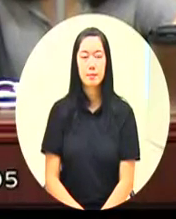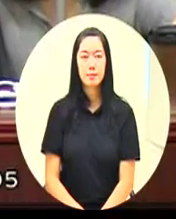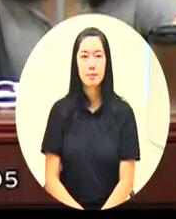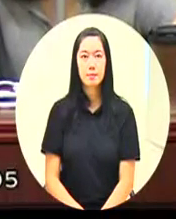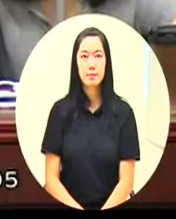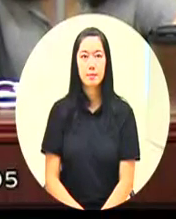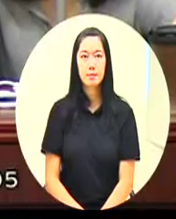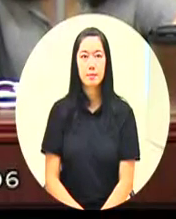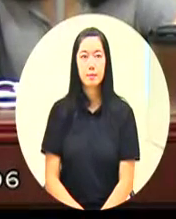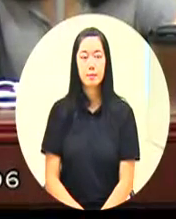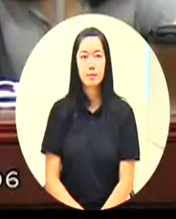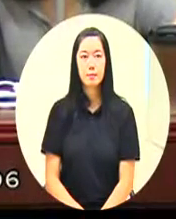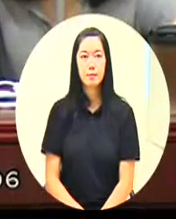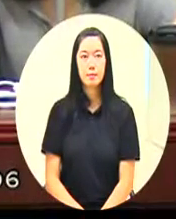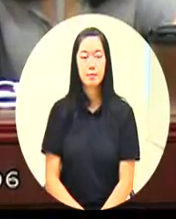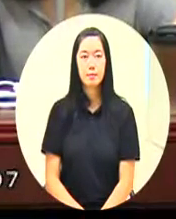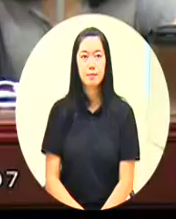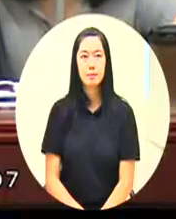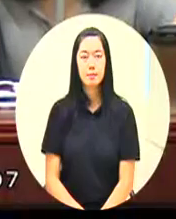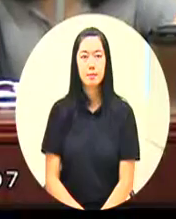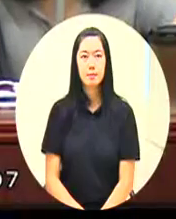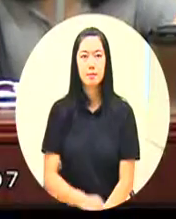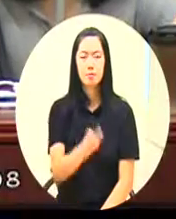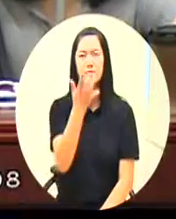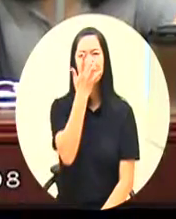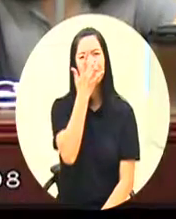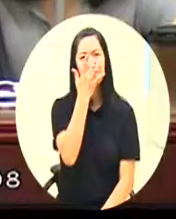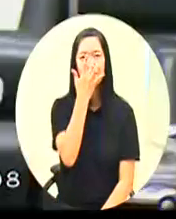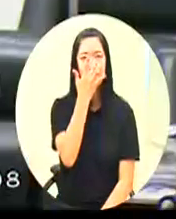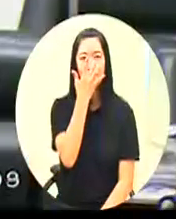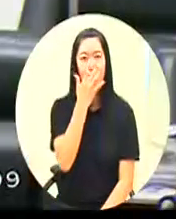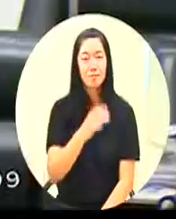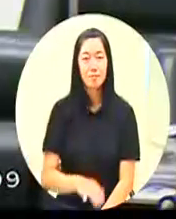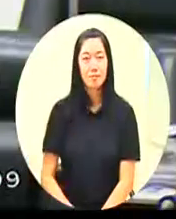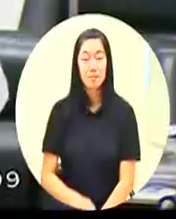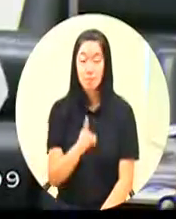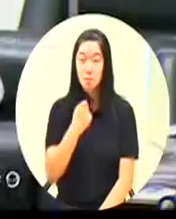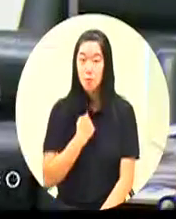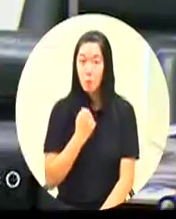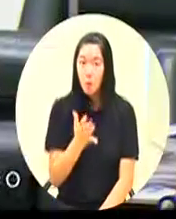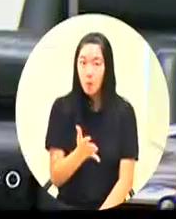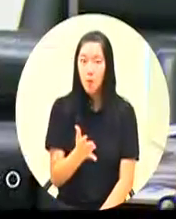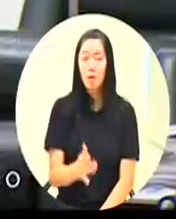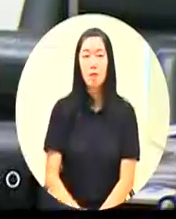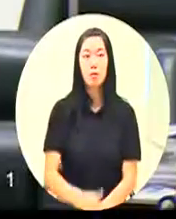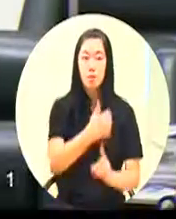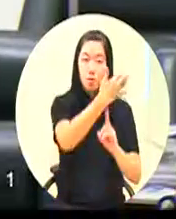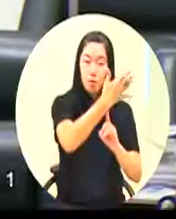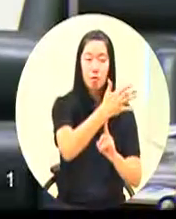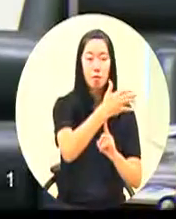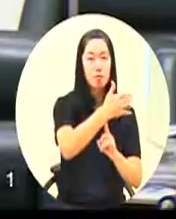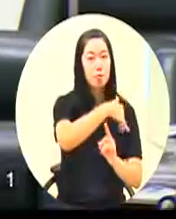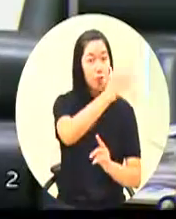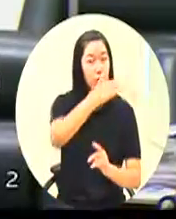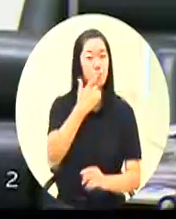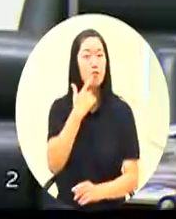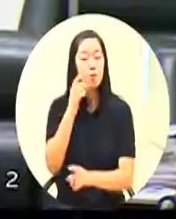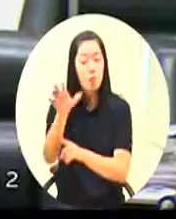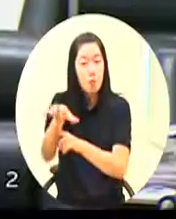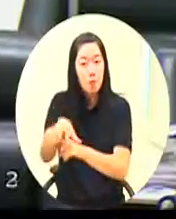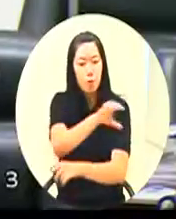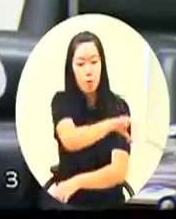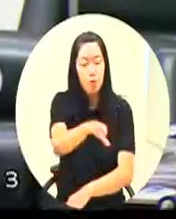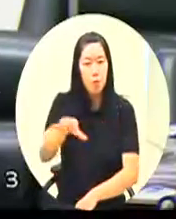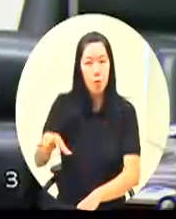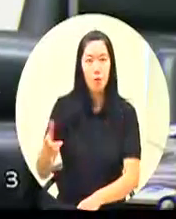局长 是我， 你完全毫无概念。你知道奇美地区有哪些